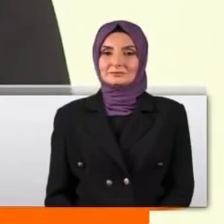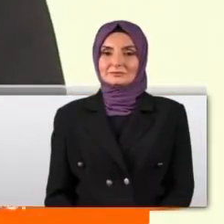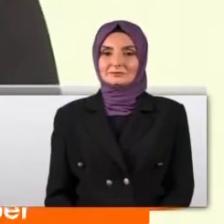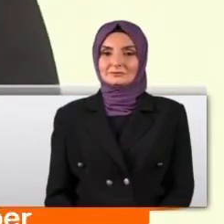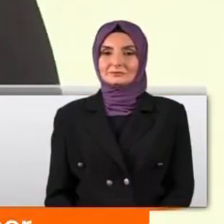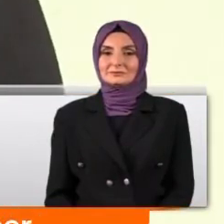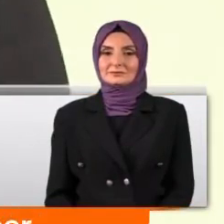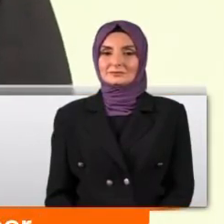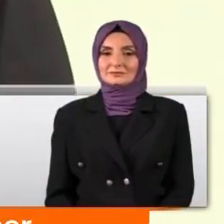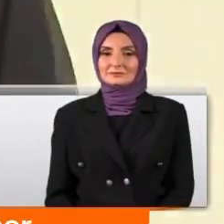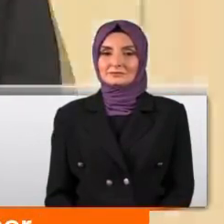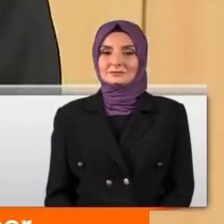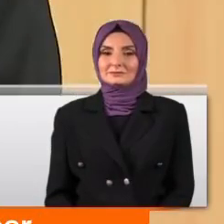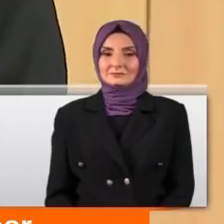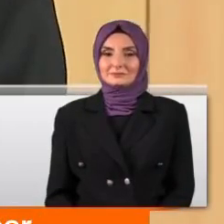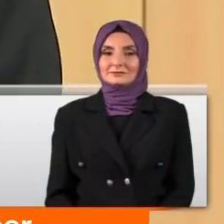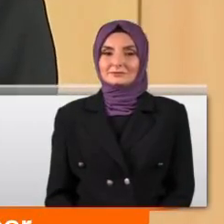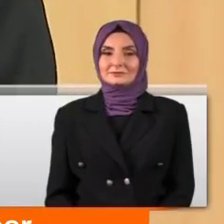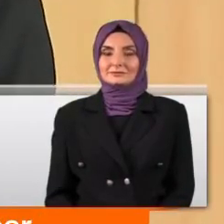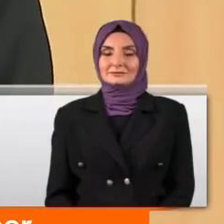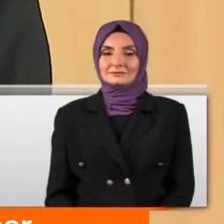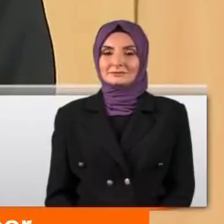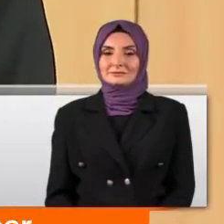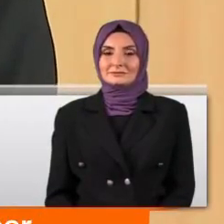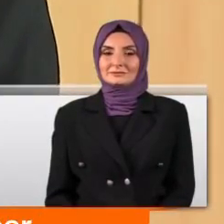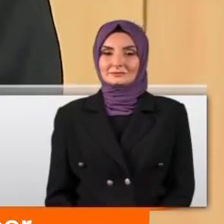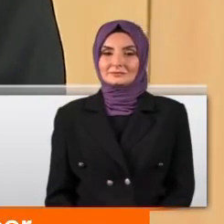için yiyin, yemek için yaşamayın demişti.